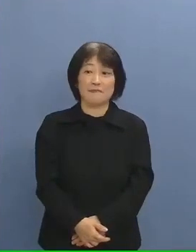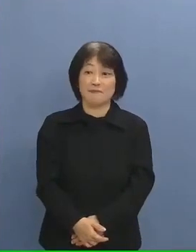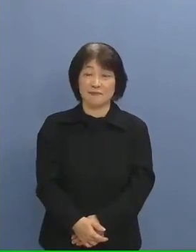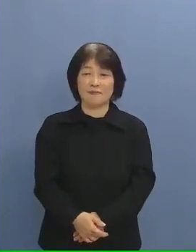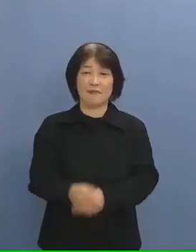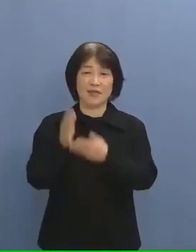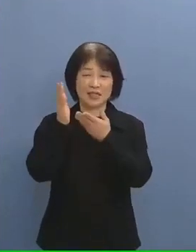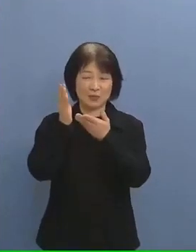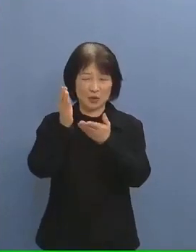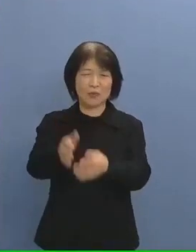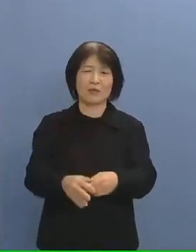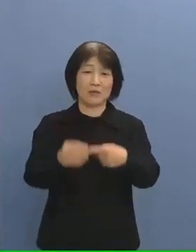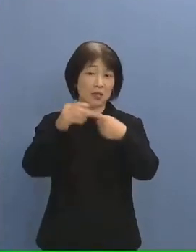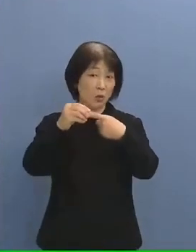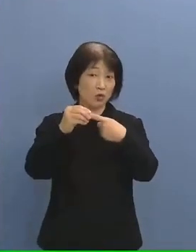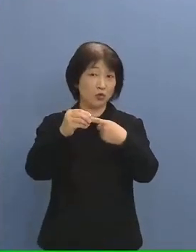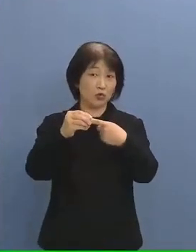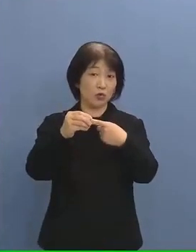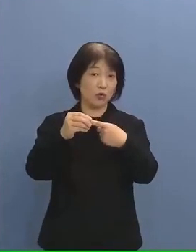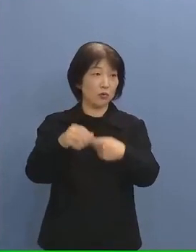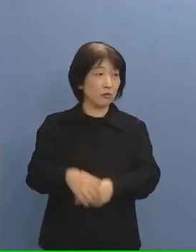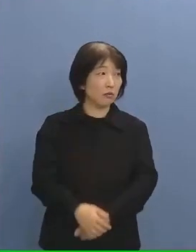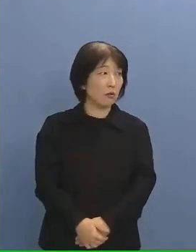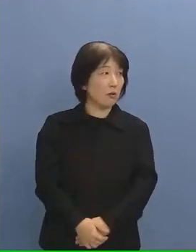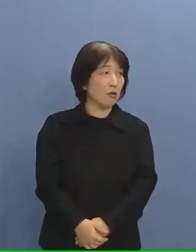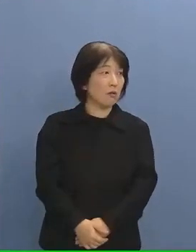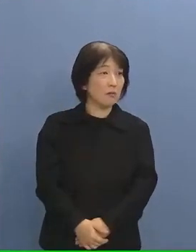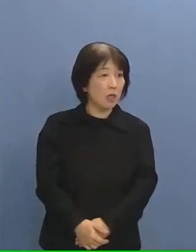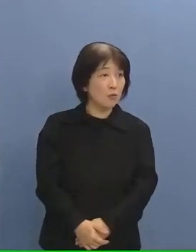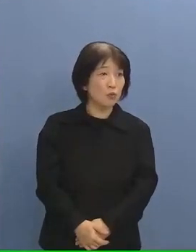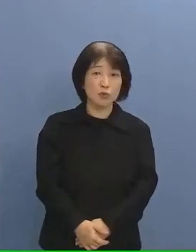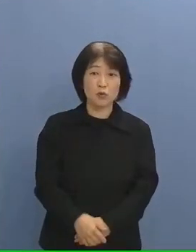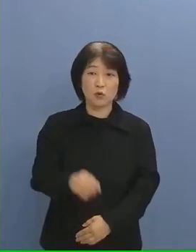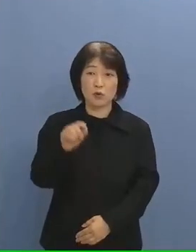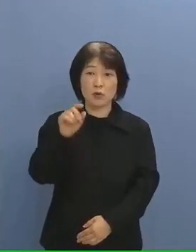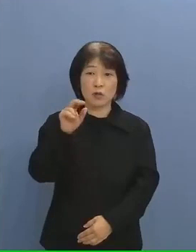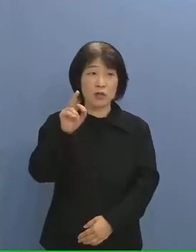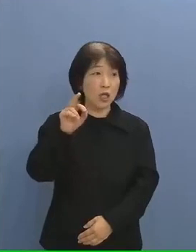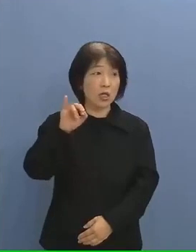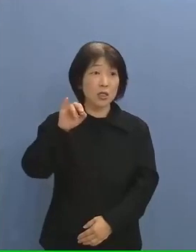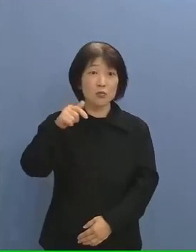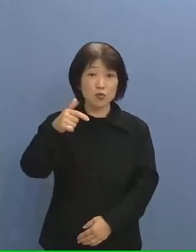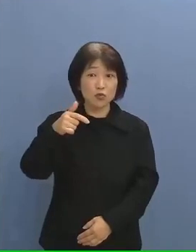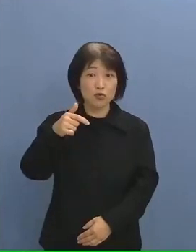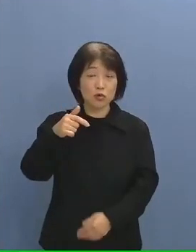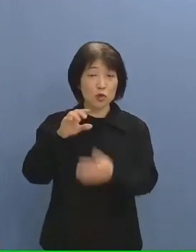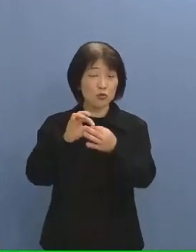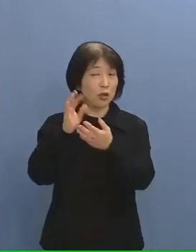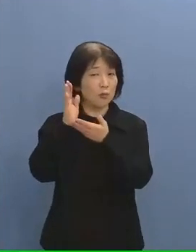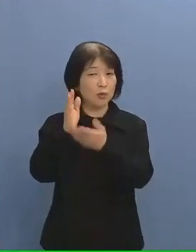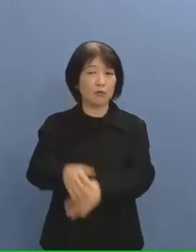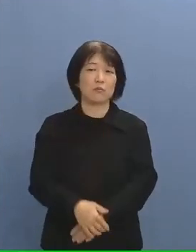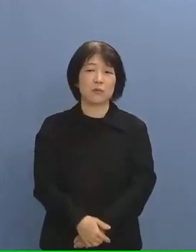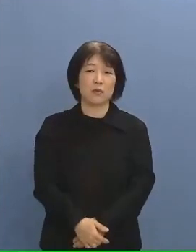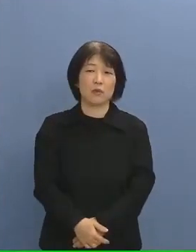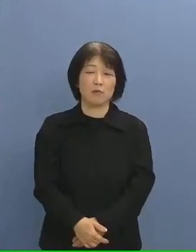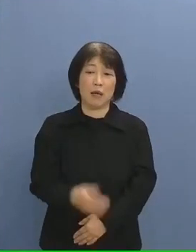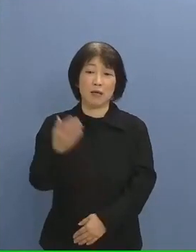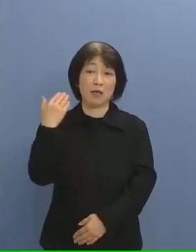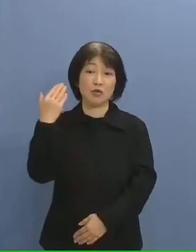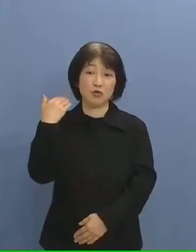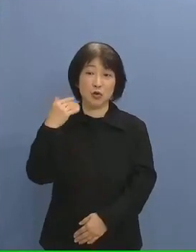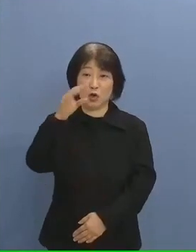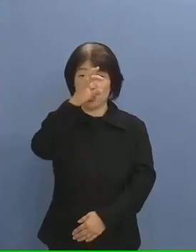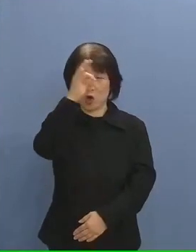続けてすみません。1点政務でお伺いをいたします。はい。先週ですね、知事が神戸市内